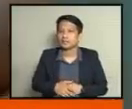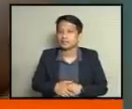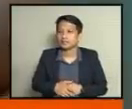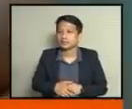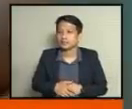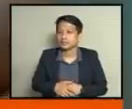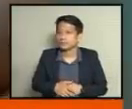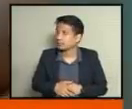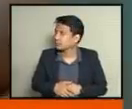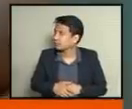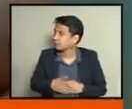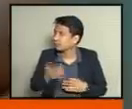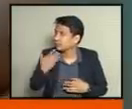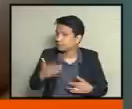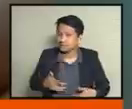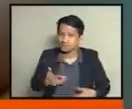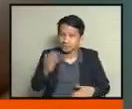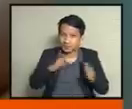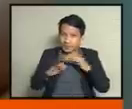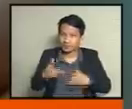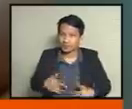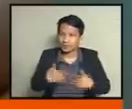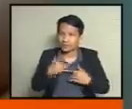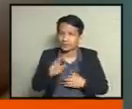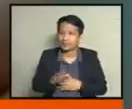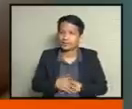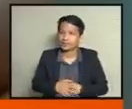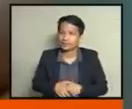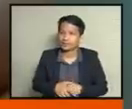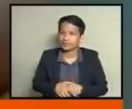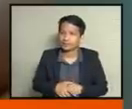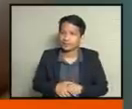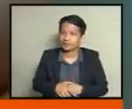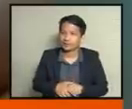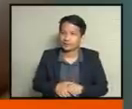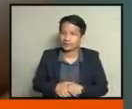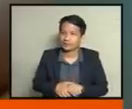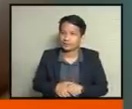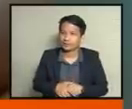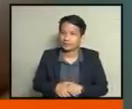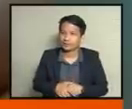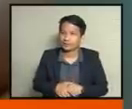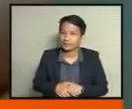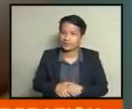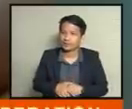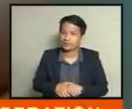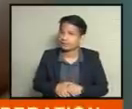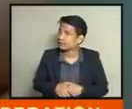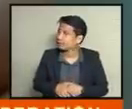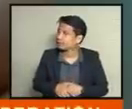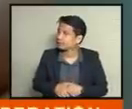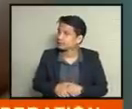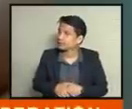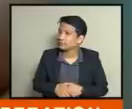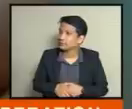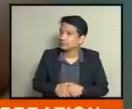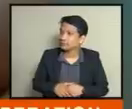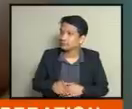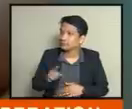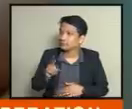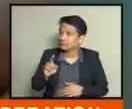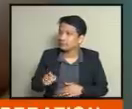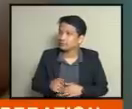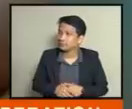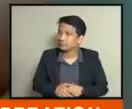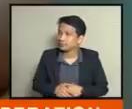Kumbaga, nasa heaven. Ayan. Nasa heaven siya. Tapos, meron pang isa. Pakita pa natin isa.